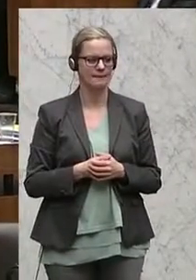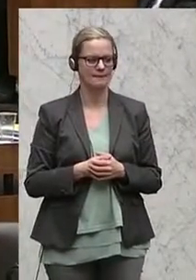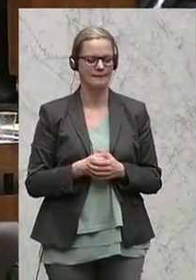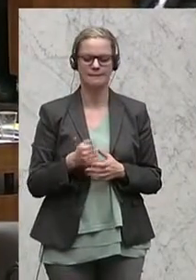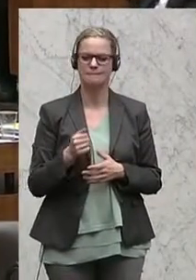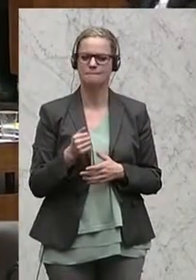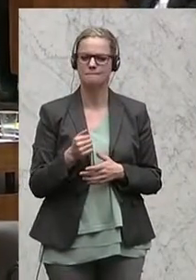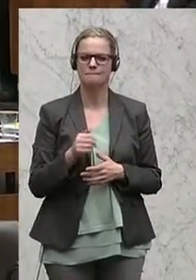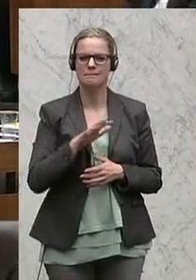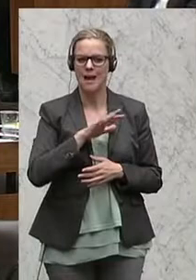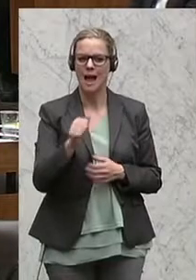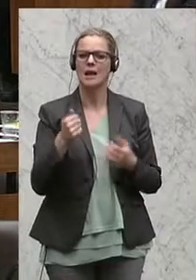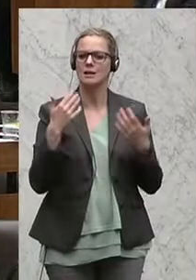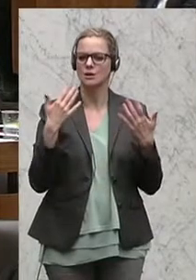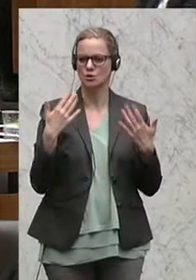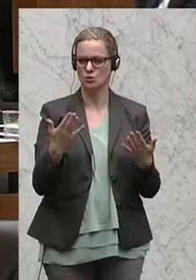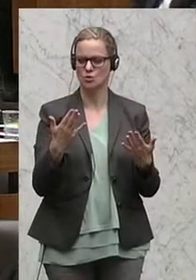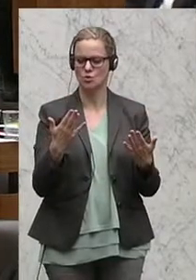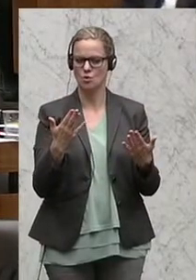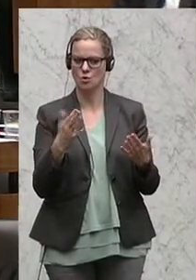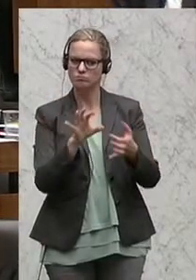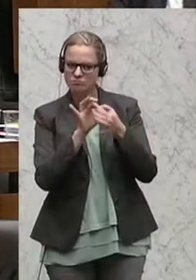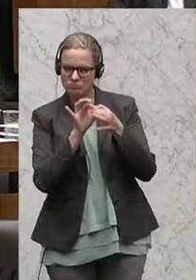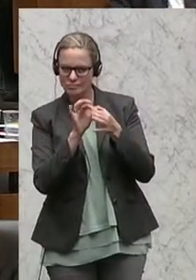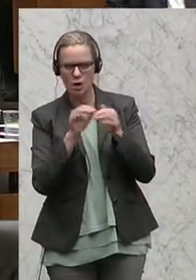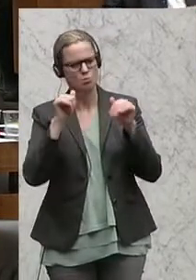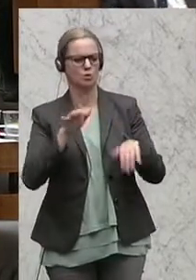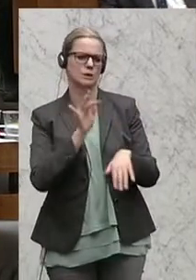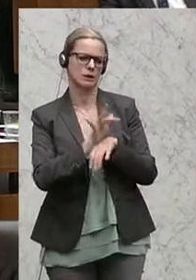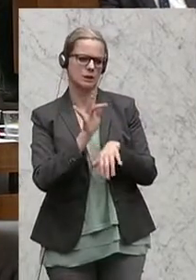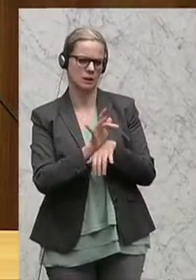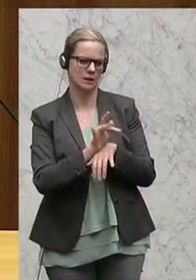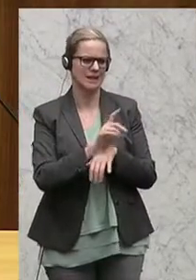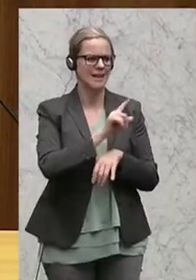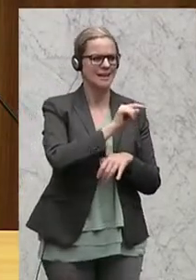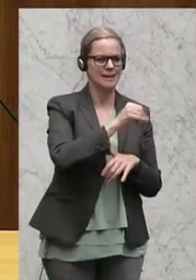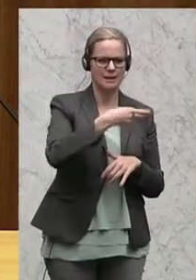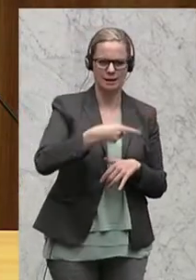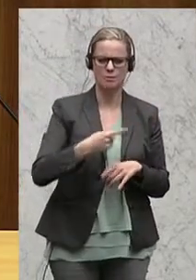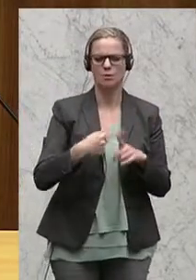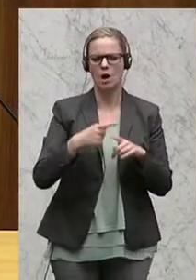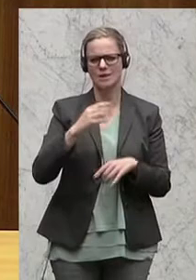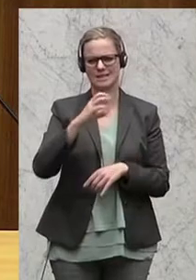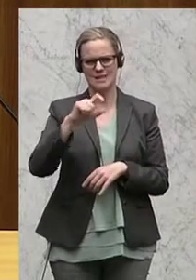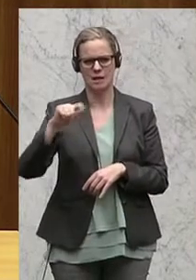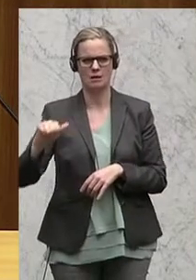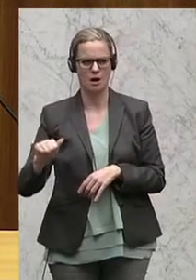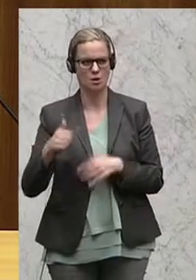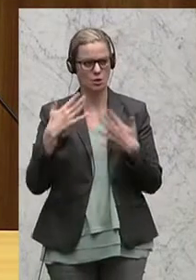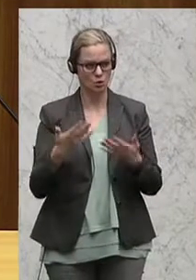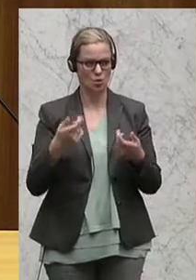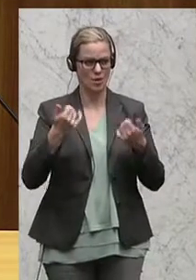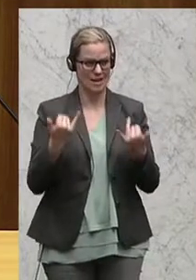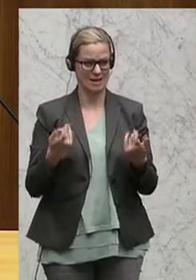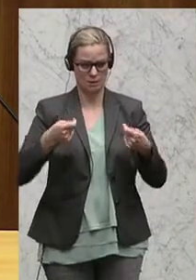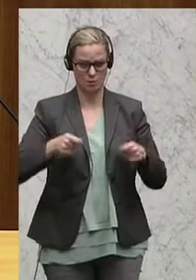Alles, was in diese Richtung geht, ist äußerst kritisch zu betrachten. TTIP und CETA gehen, wenn sie so beschlossen werden, wie